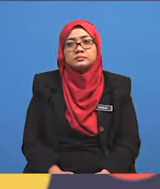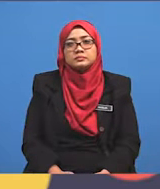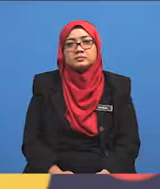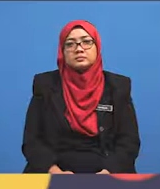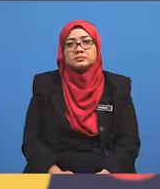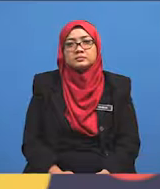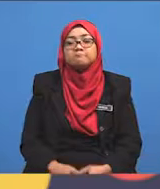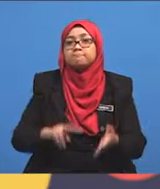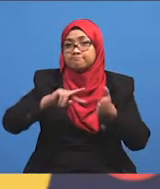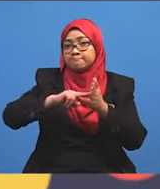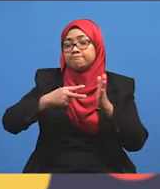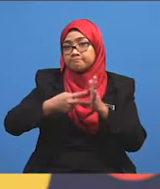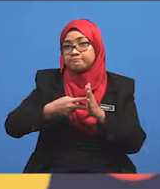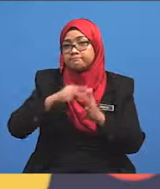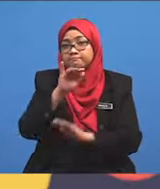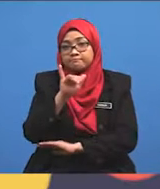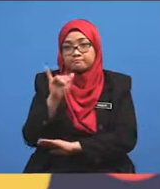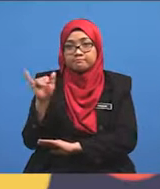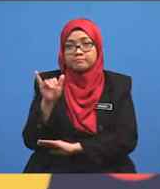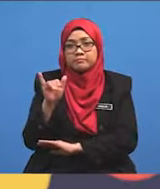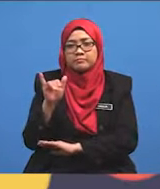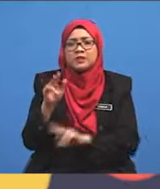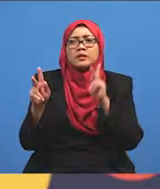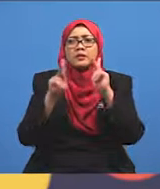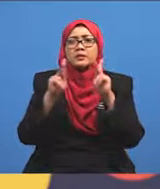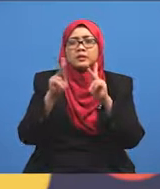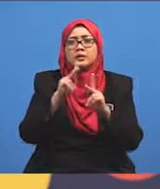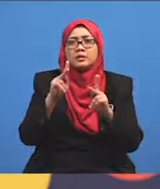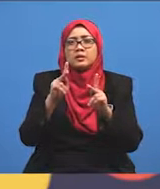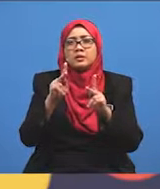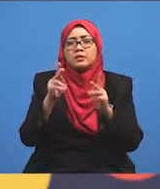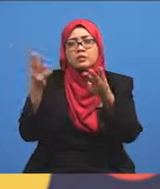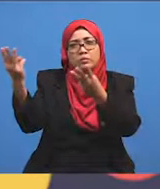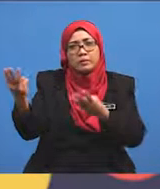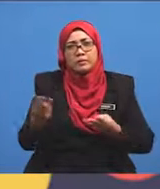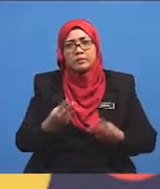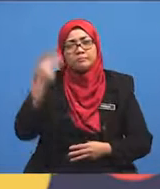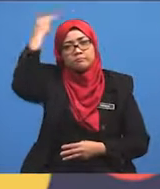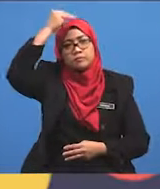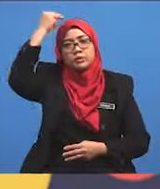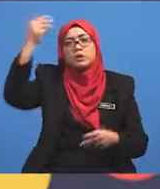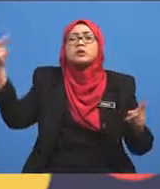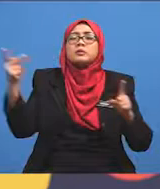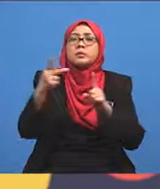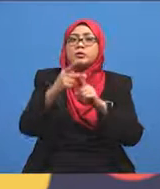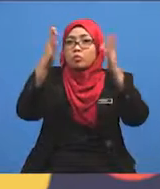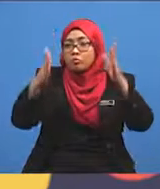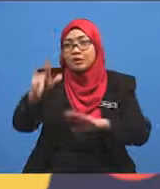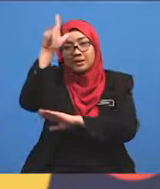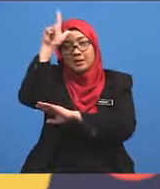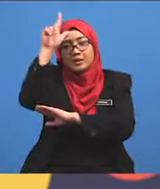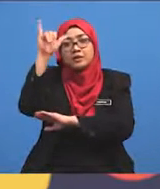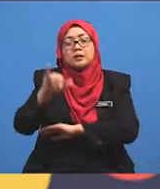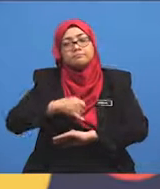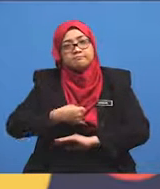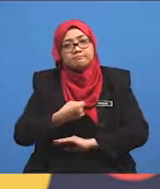Maksudnya murid-murid, katakanlah wahai Muhammad kepada orang lelaki yang beriman